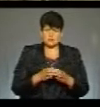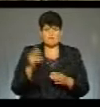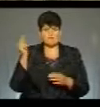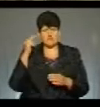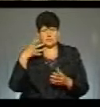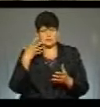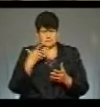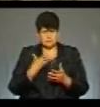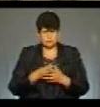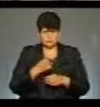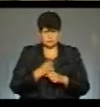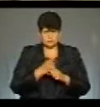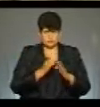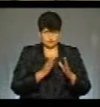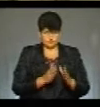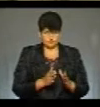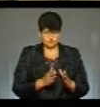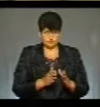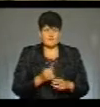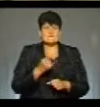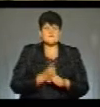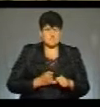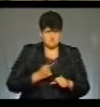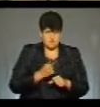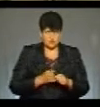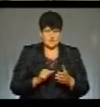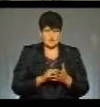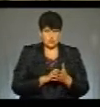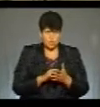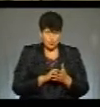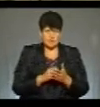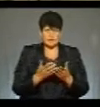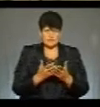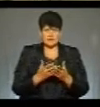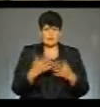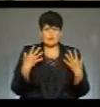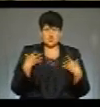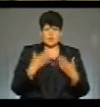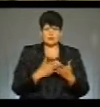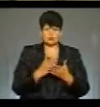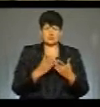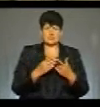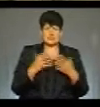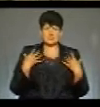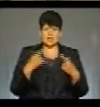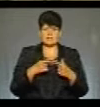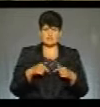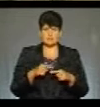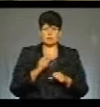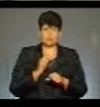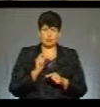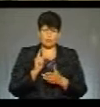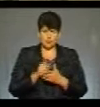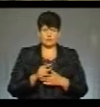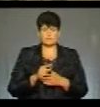вивчили свої функціональні обов'язки, відпрацювали ті документи, які начальник служби, начальник відділу повинен відпрацьовувати під